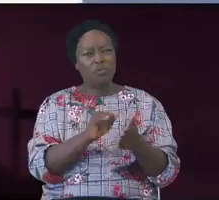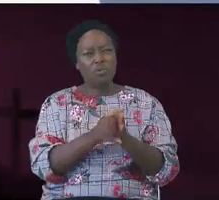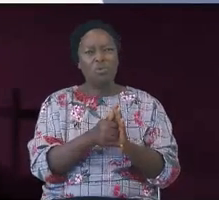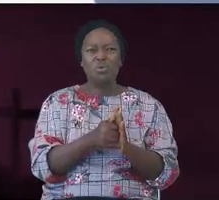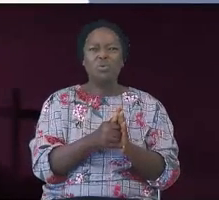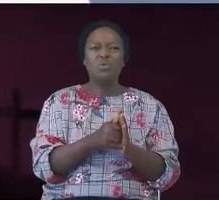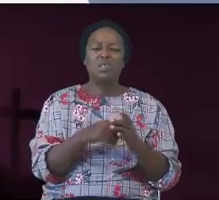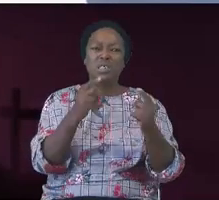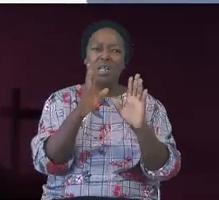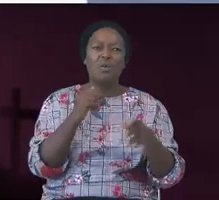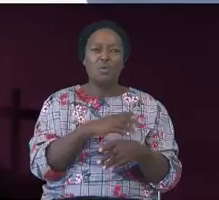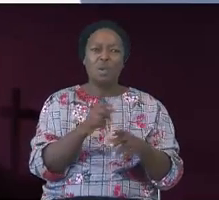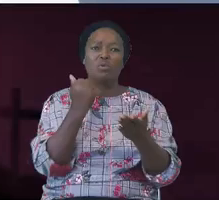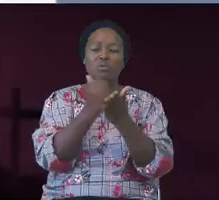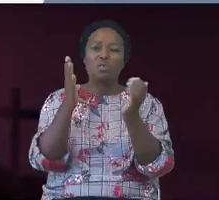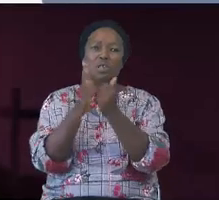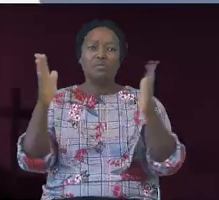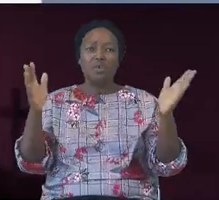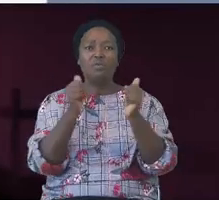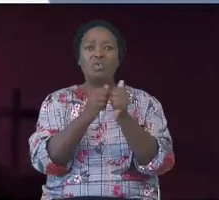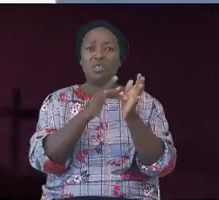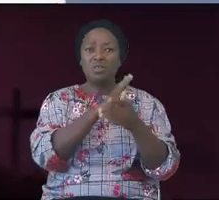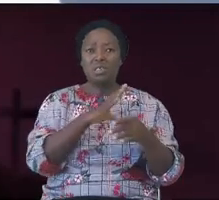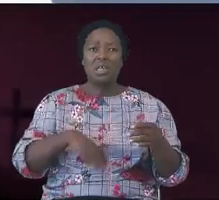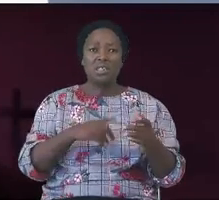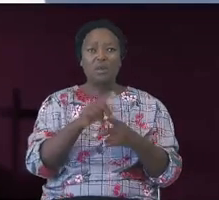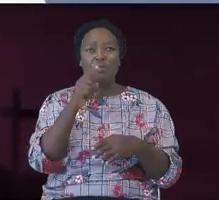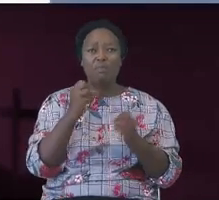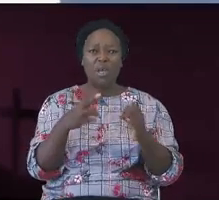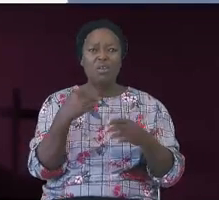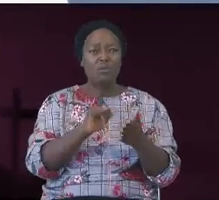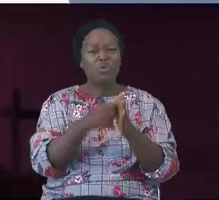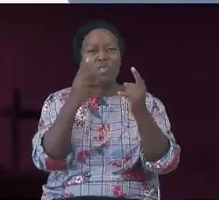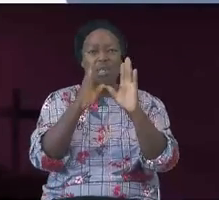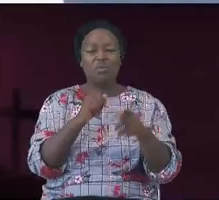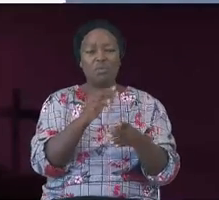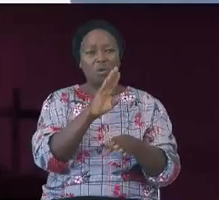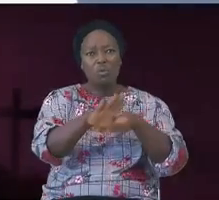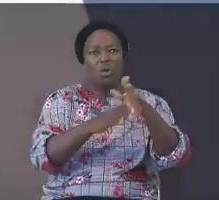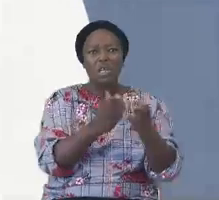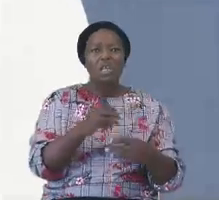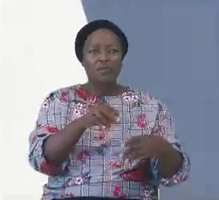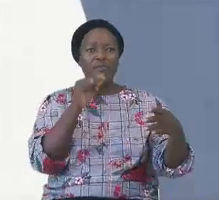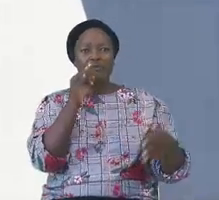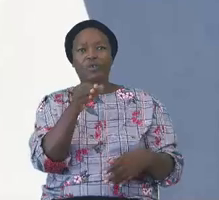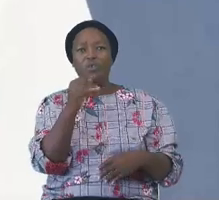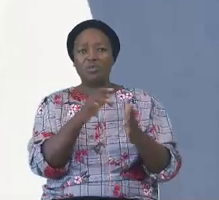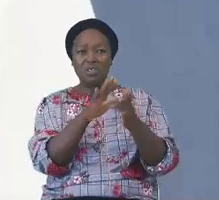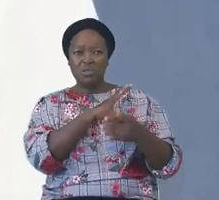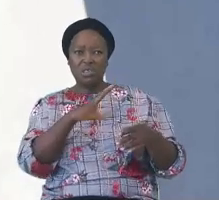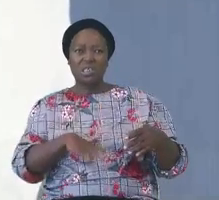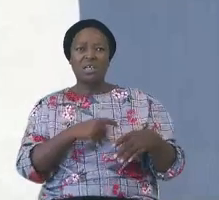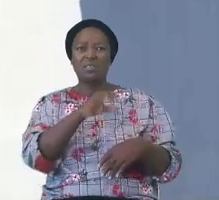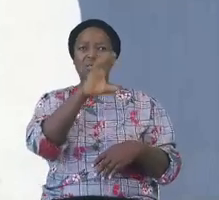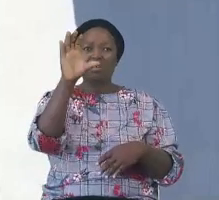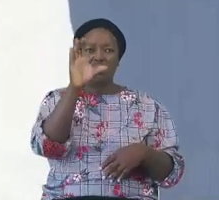étaient crucifiés avec Christ. Et beaucoup de ces pécheurs passaient devant la croix de